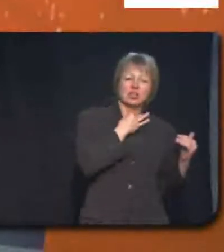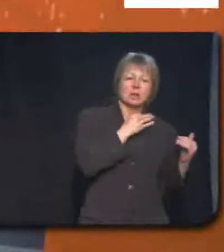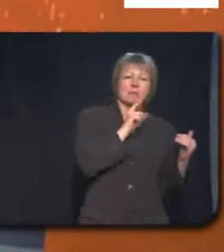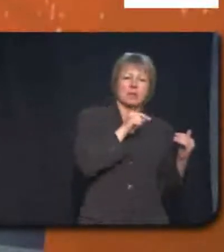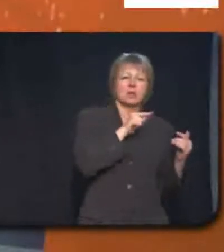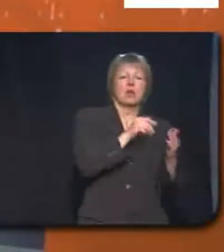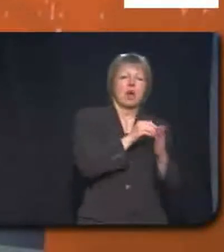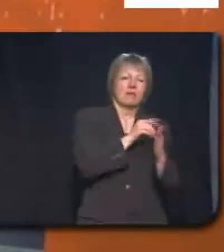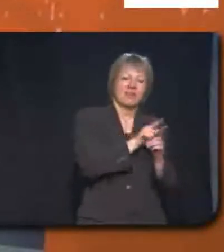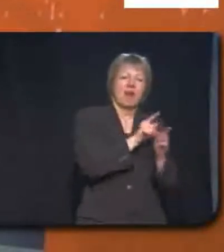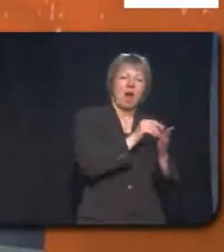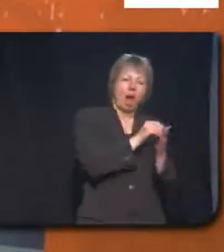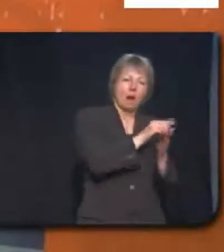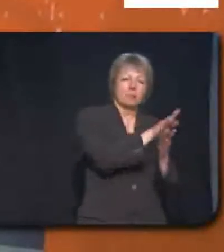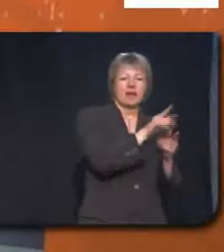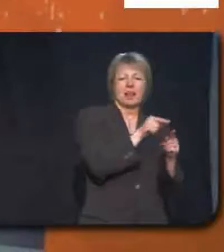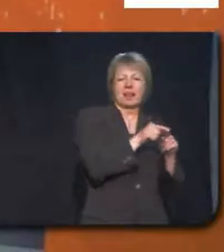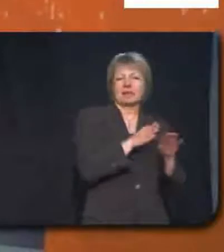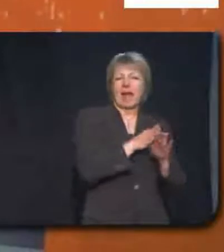scheidet aus